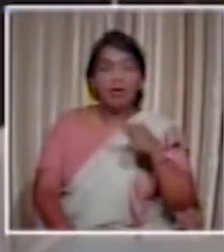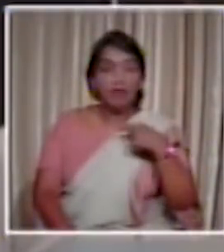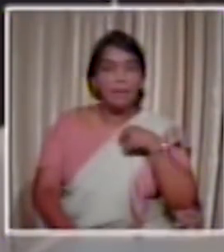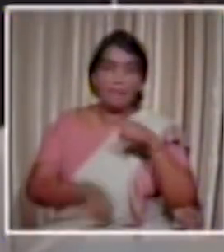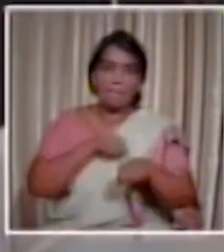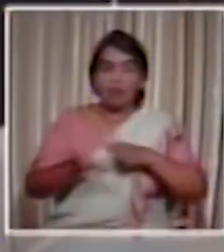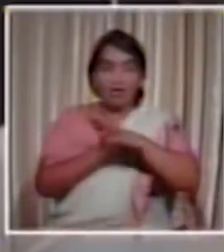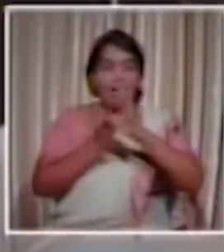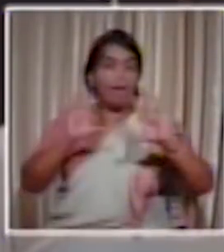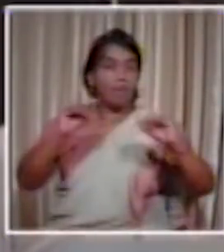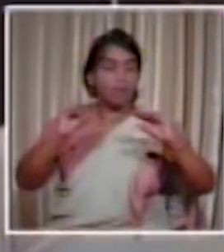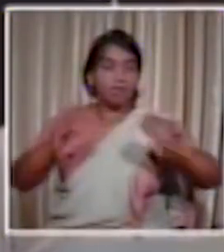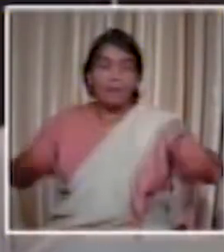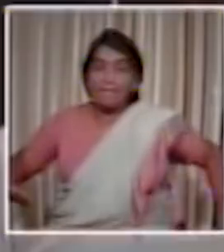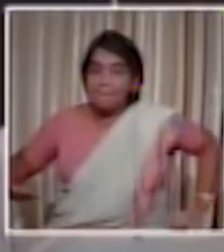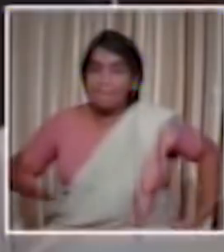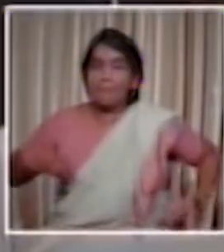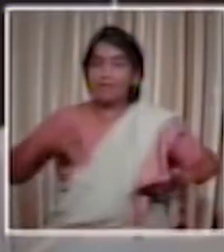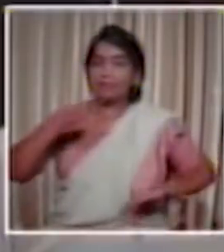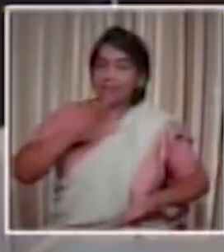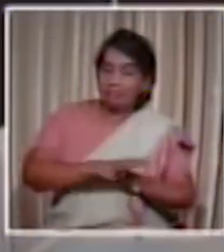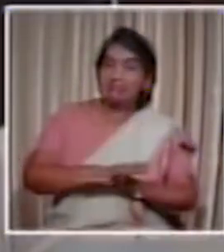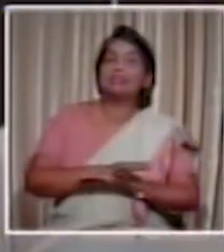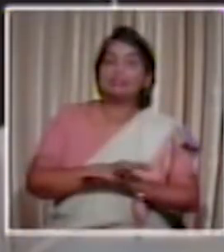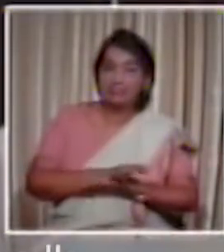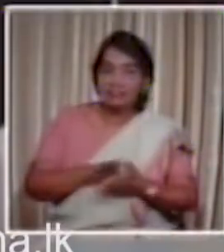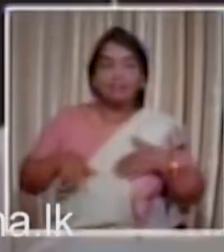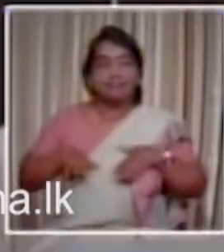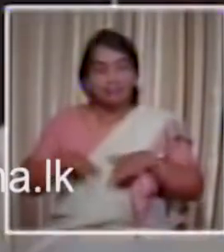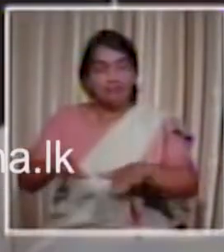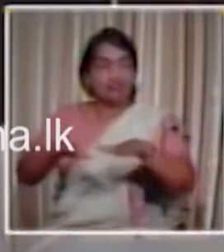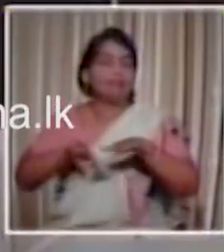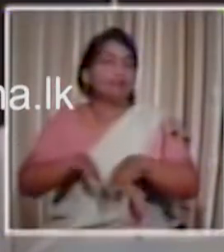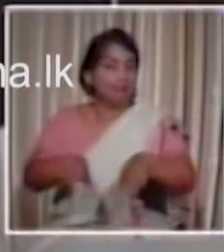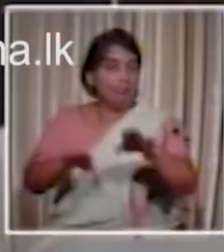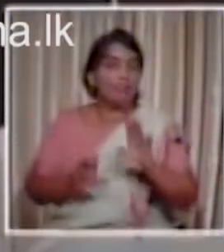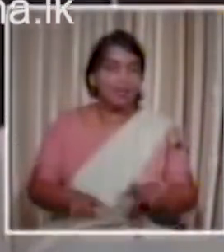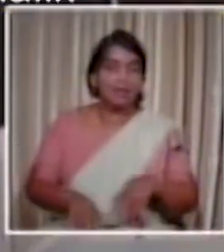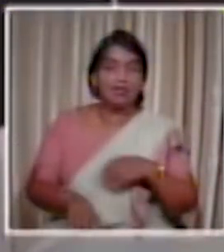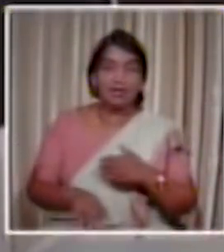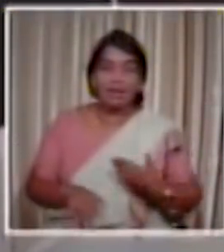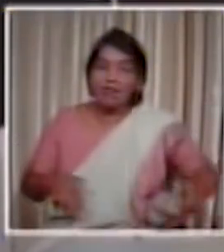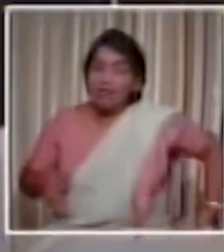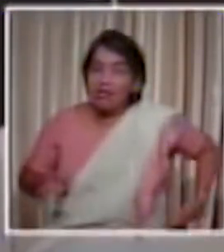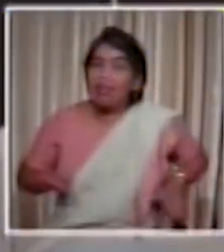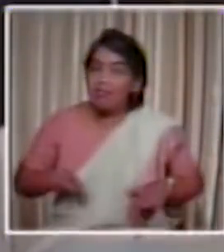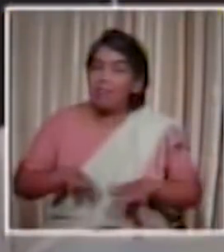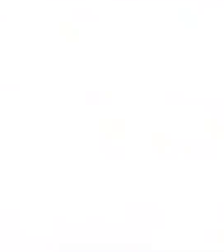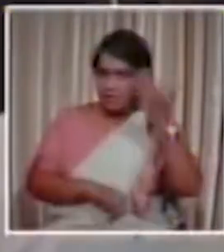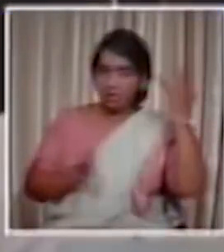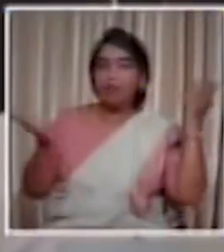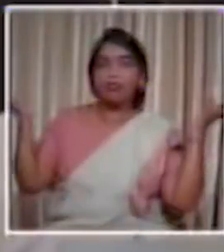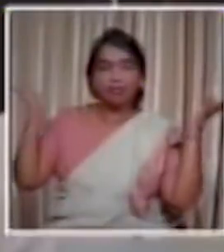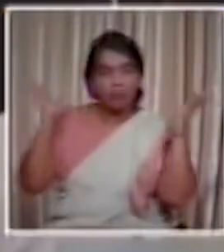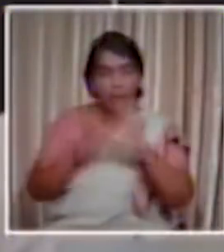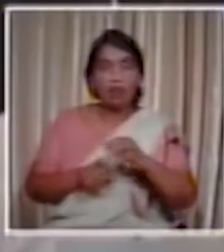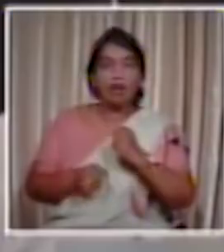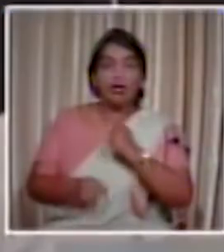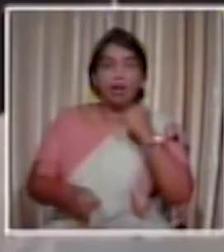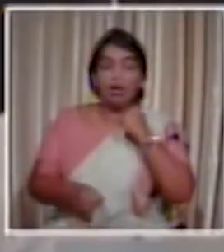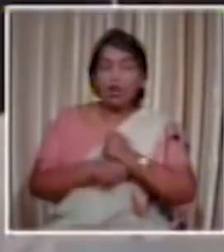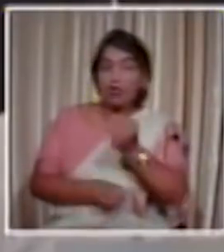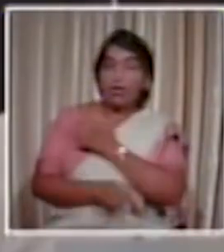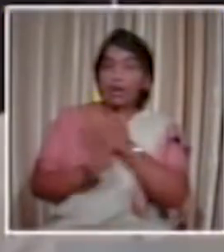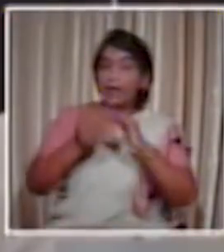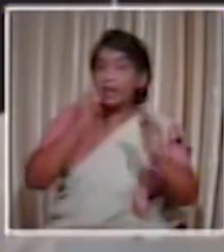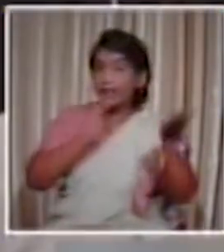බයිසිකලෙන් යන්න බෑ අපිට දැන් පස්සපැත්තට රේසර් එක ගන්න තමයි අපිට මේ පස්ස තල්ලු කරන තමයි එන්න වෙන්නේ ගෝඨ ගෝහම ඉදරන්නේ